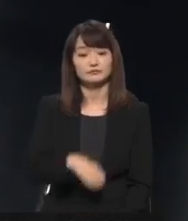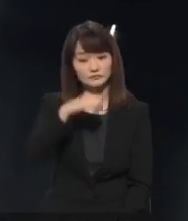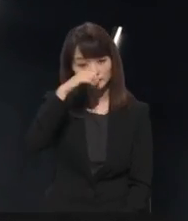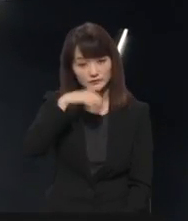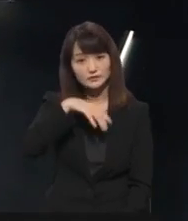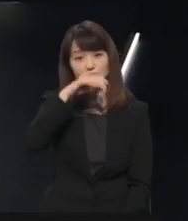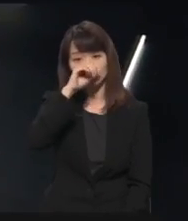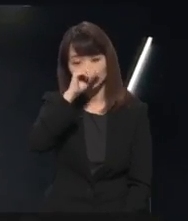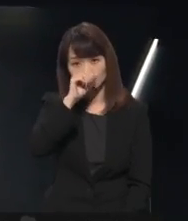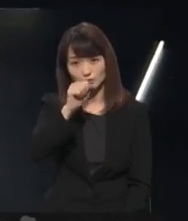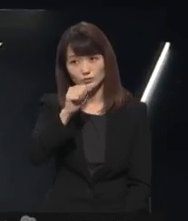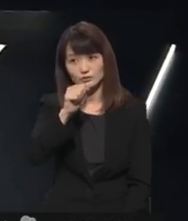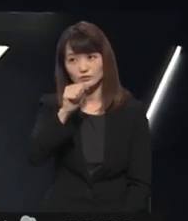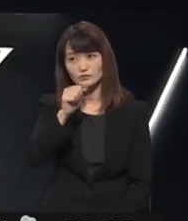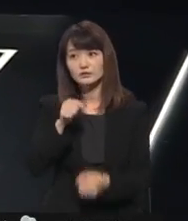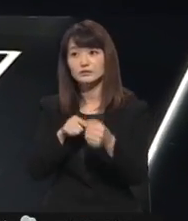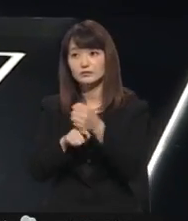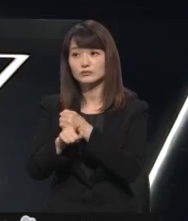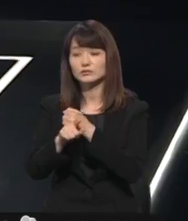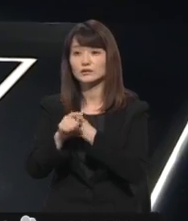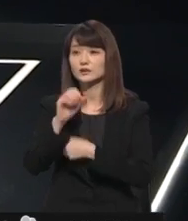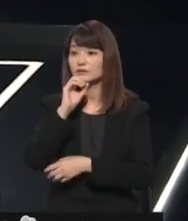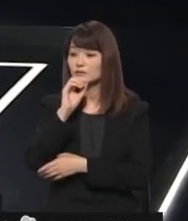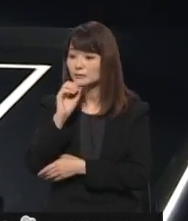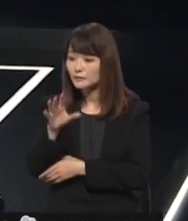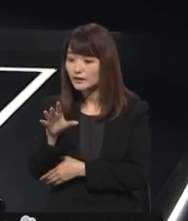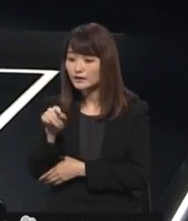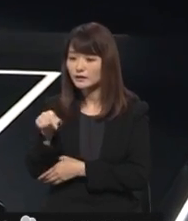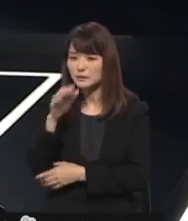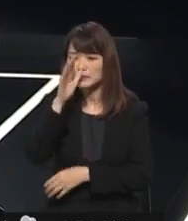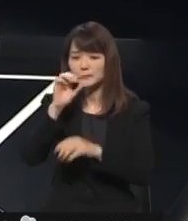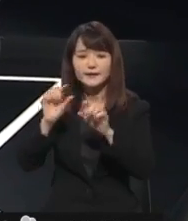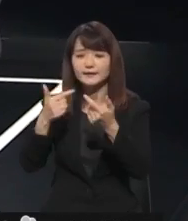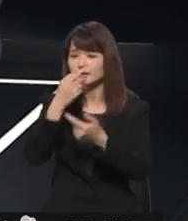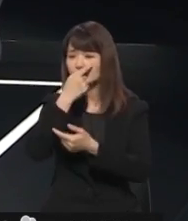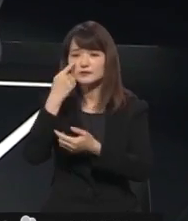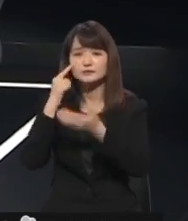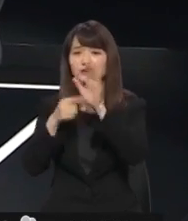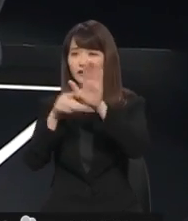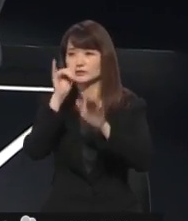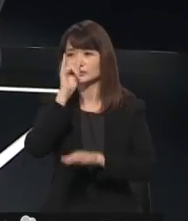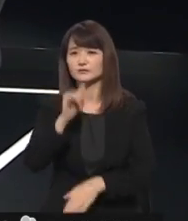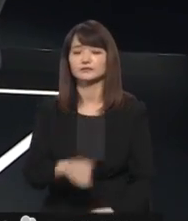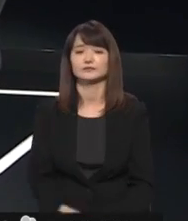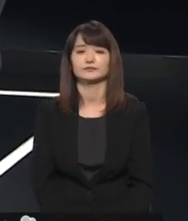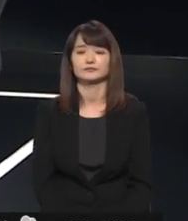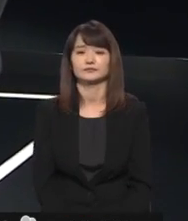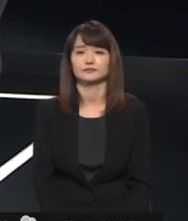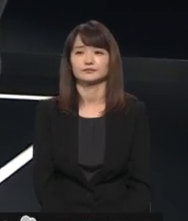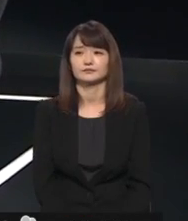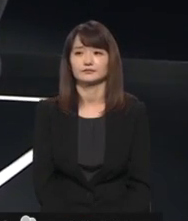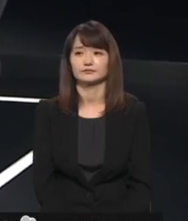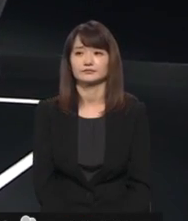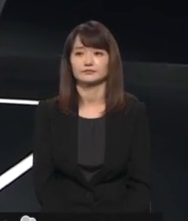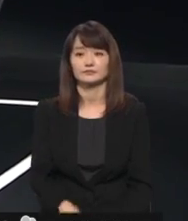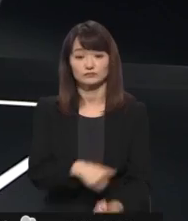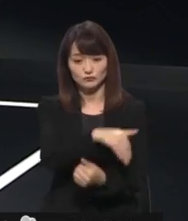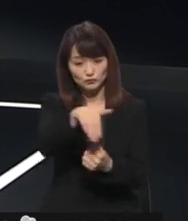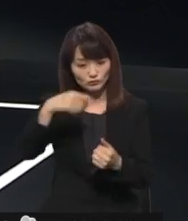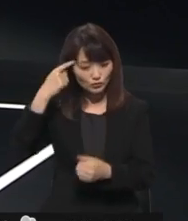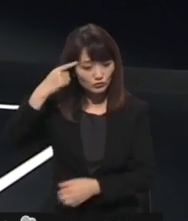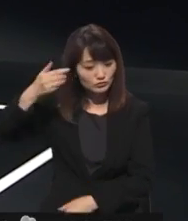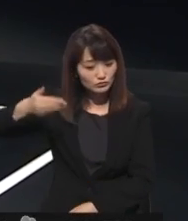의해서 이야기해 본 것이라고 계속 얘기하면 바보가 아니라는 걸 증명하기 위해서 유적 전 대표가 밝힐 수가 있을 것 같습니다 2편에서 계속 그렇게 물으면